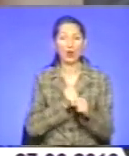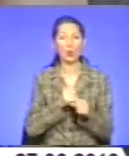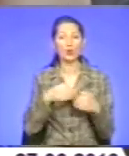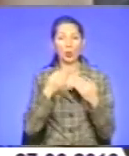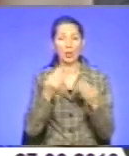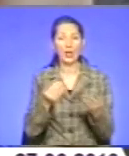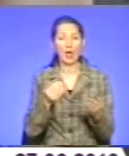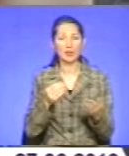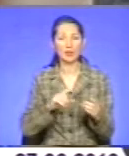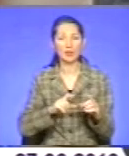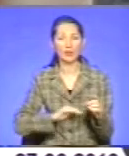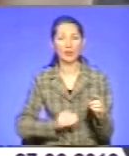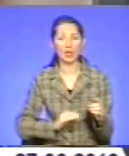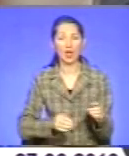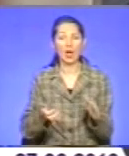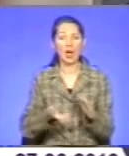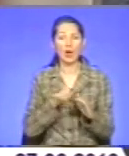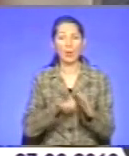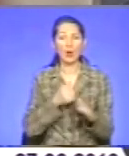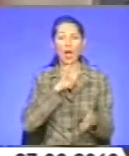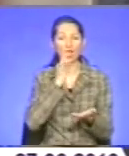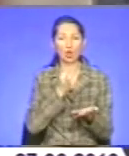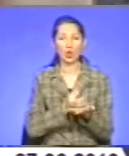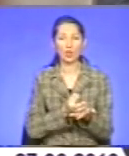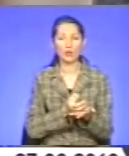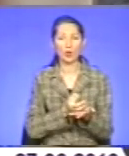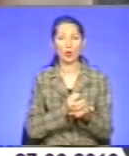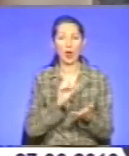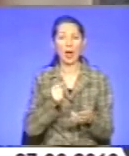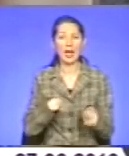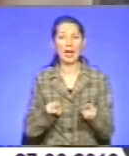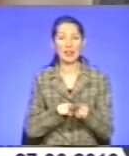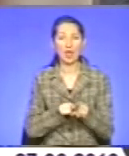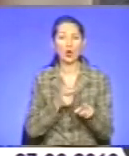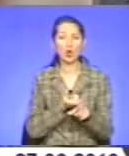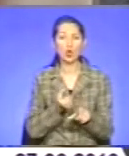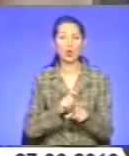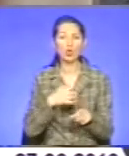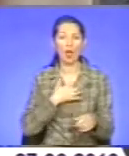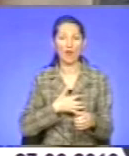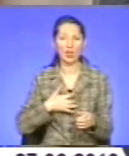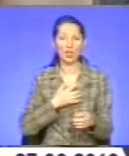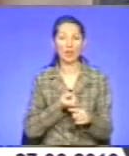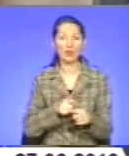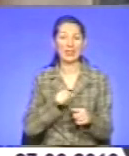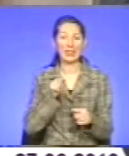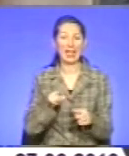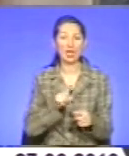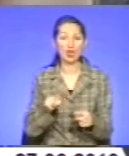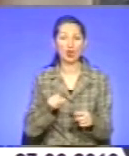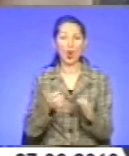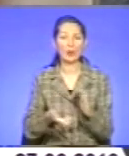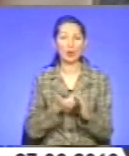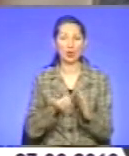роботодавців, брак досвіду, а також дуже важливо це те, що